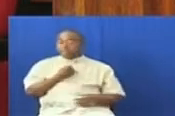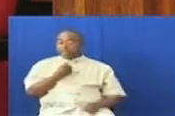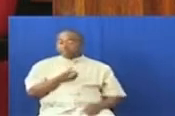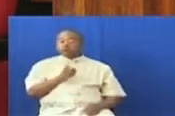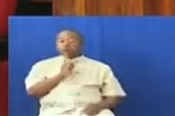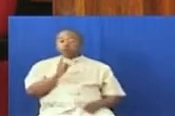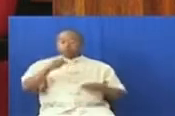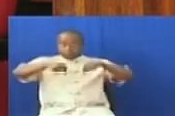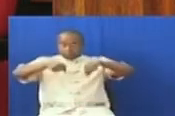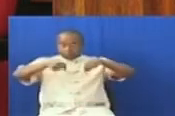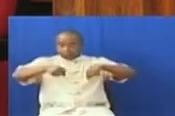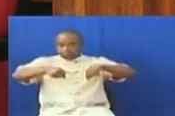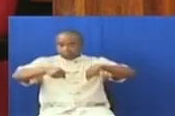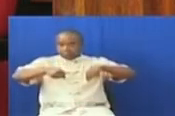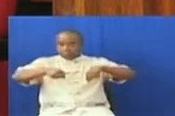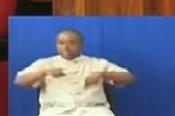bungeni